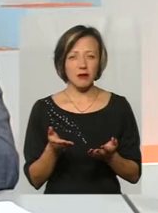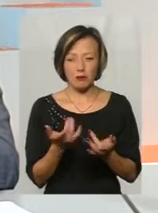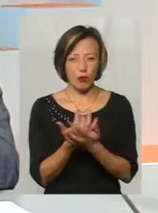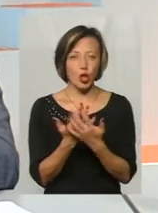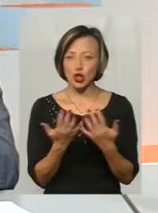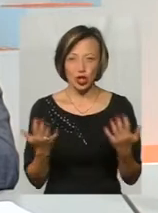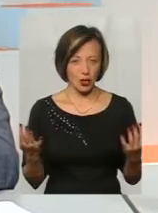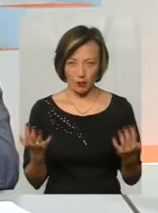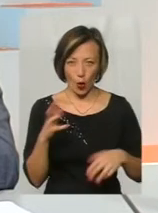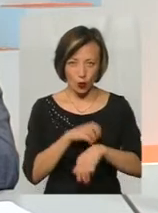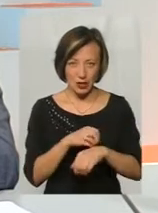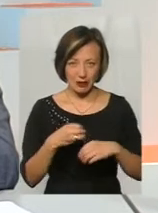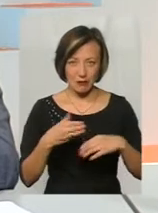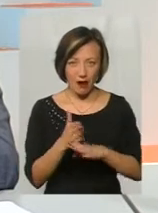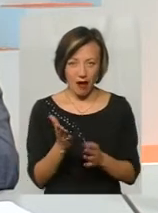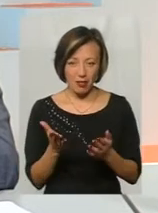множинними кусаними ранами,